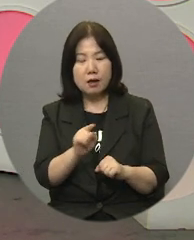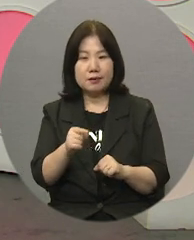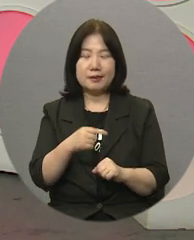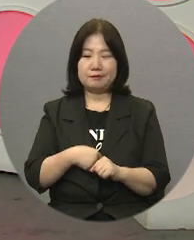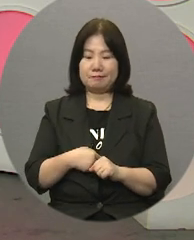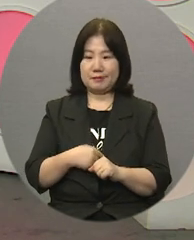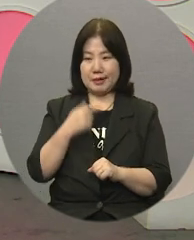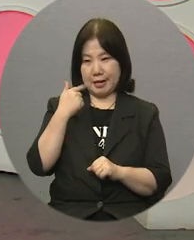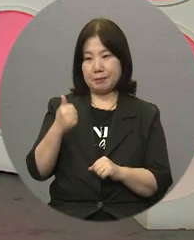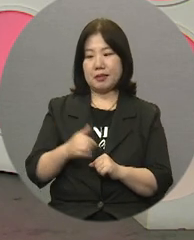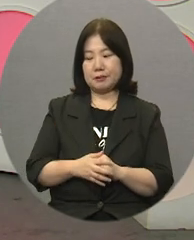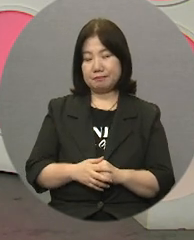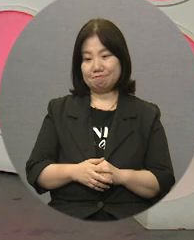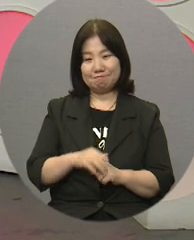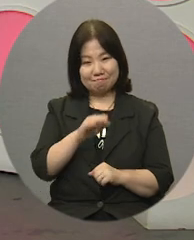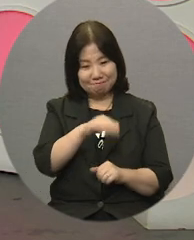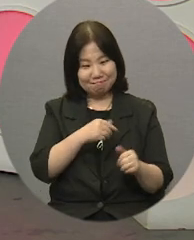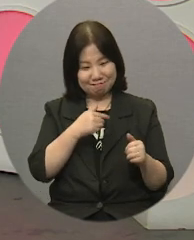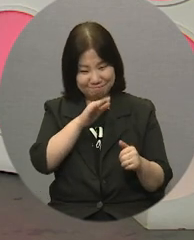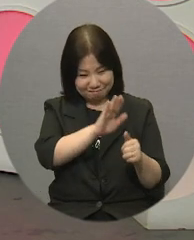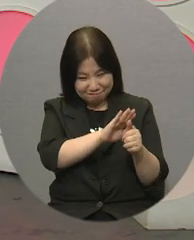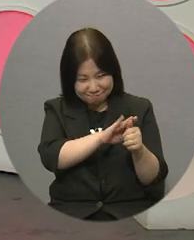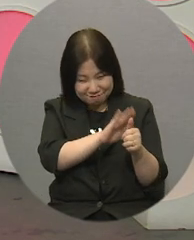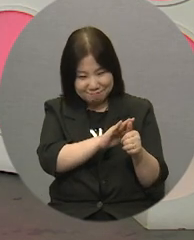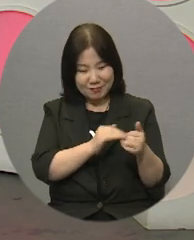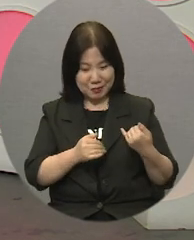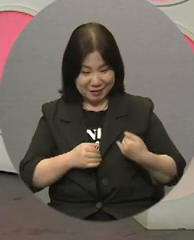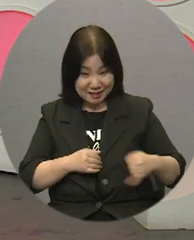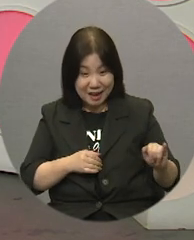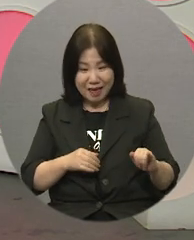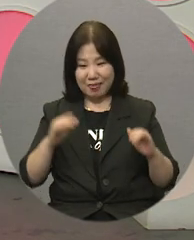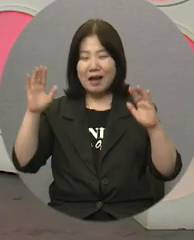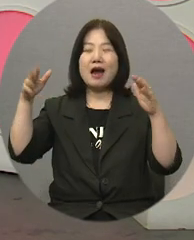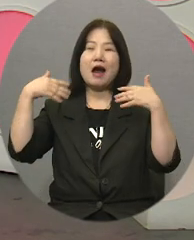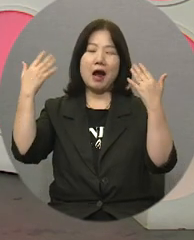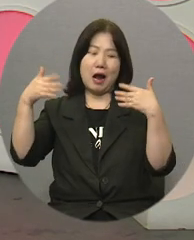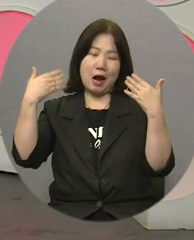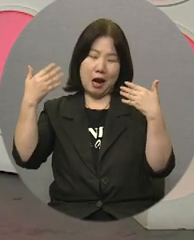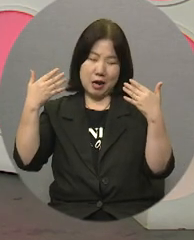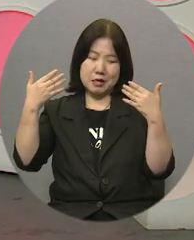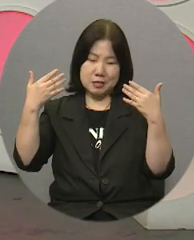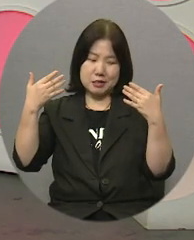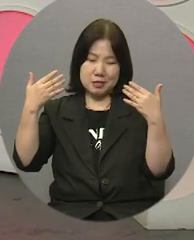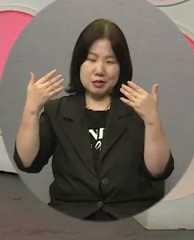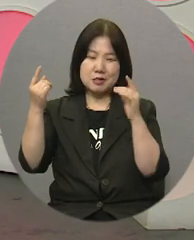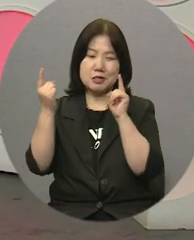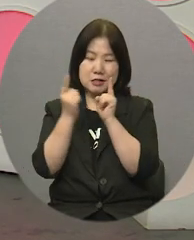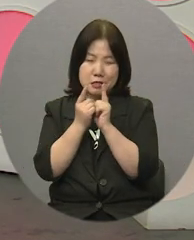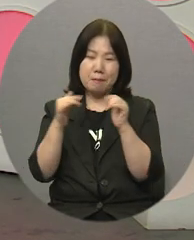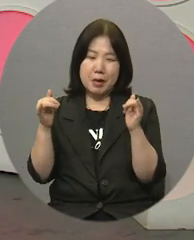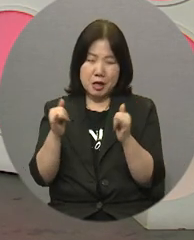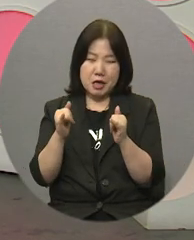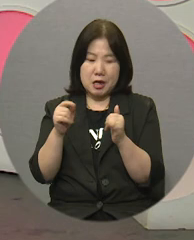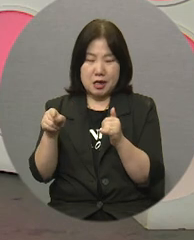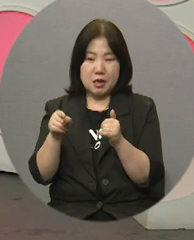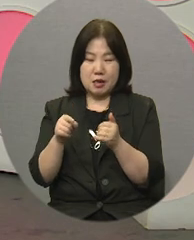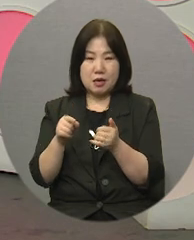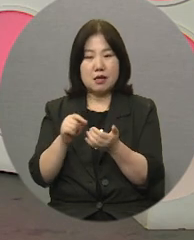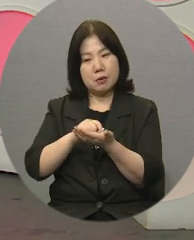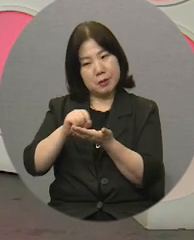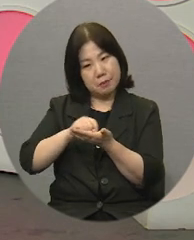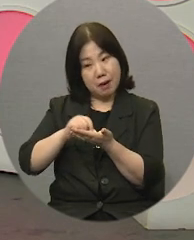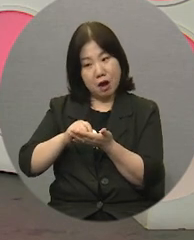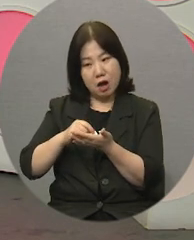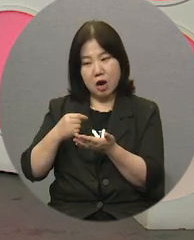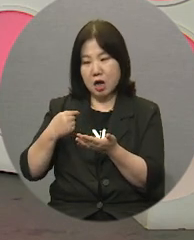우리 딸 가을이 온 줄도 모를까봐 아빠의 필체였습니다. 저는 나뒹구는 책가방